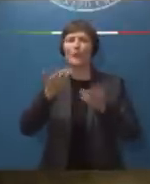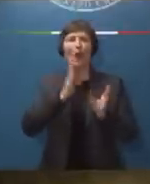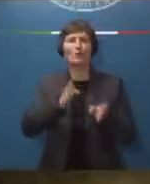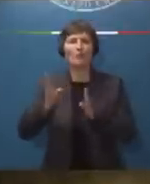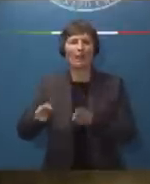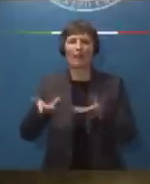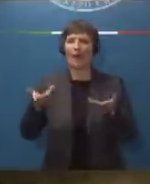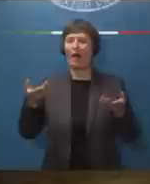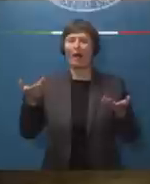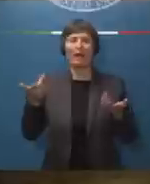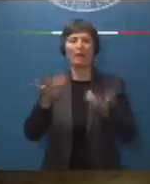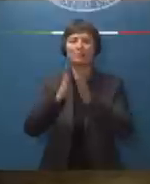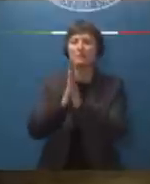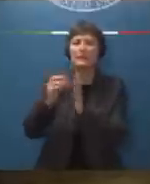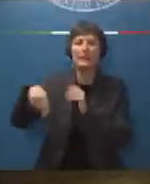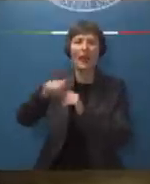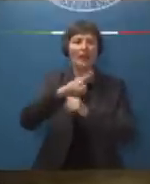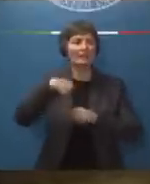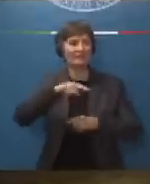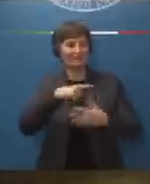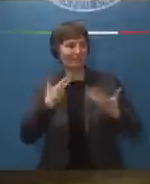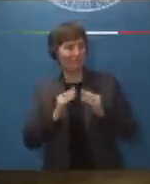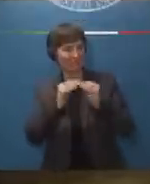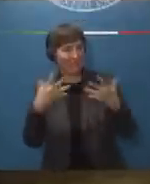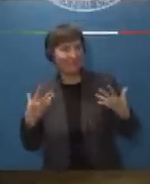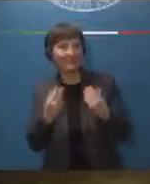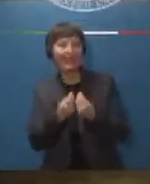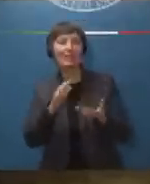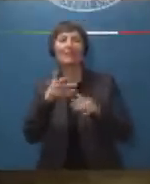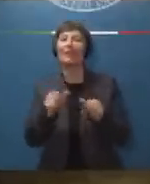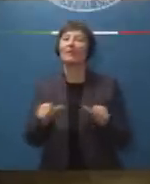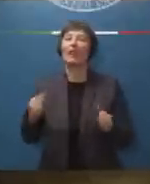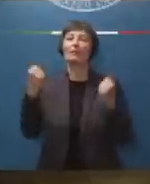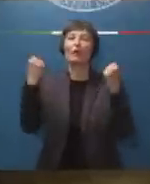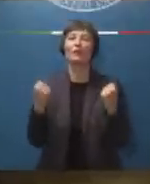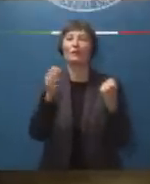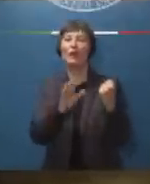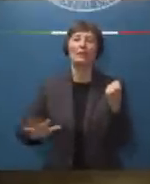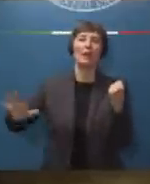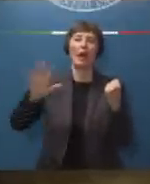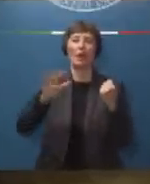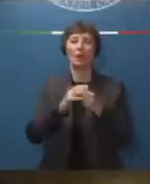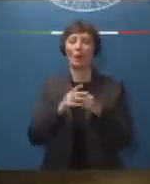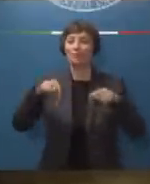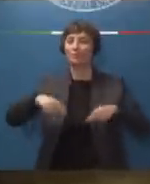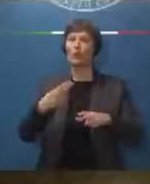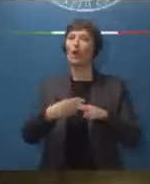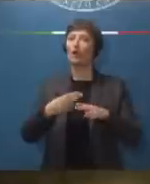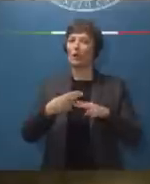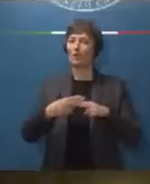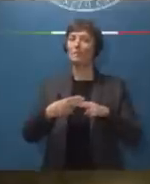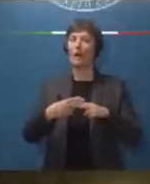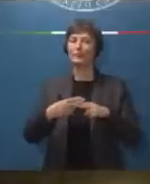insieme in Ucraina saranno un pezzo delle fondamenta dell'Europa intera oggi Roma si conferma